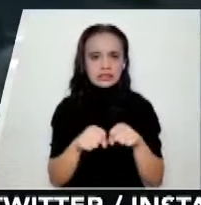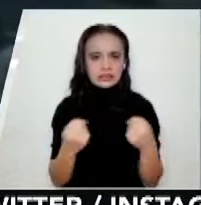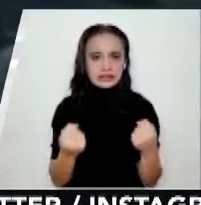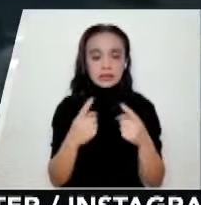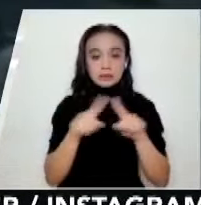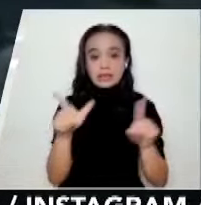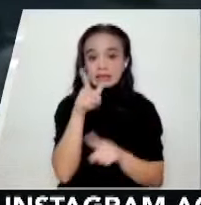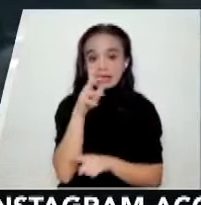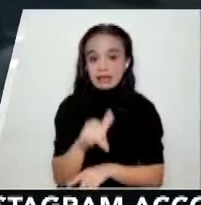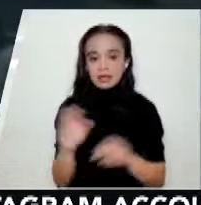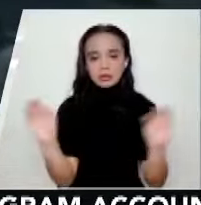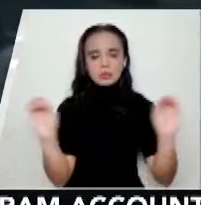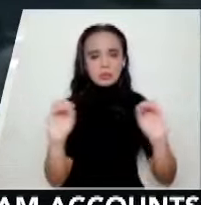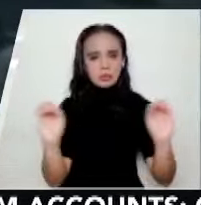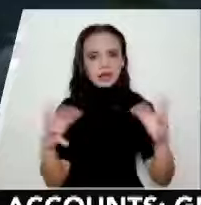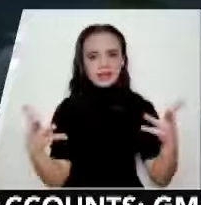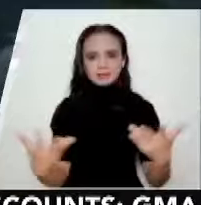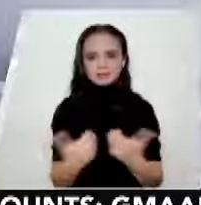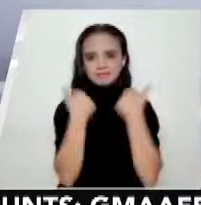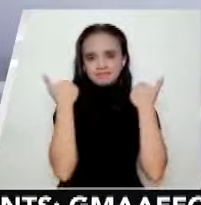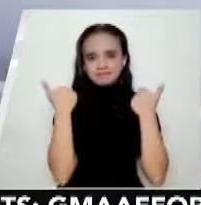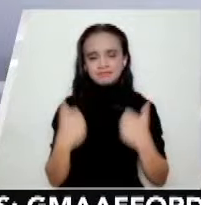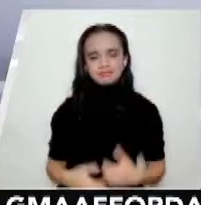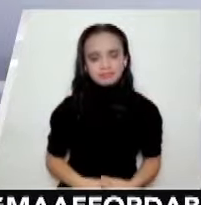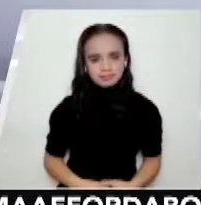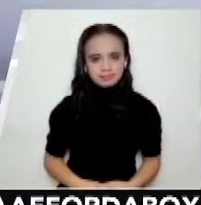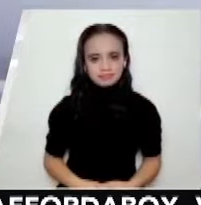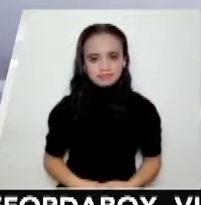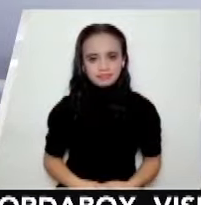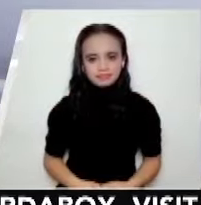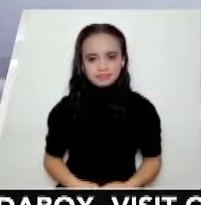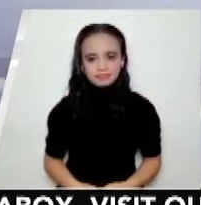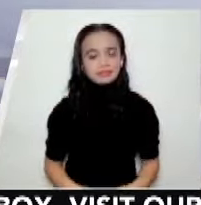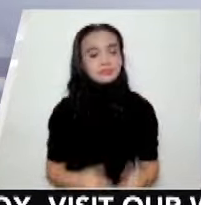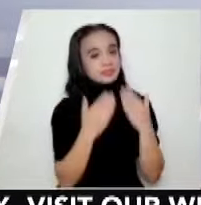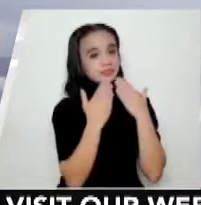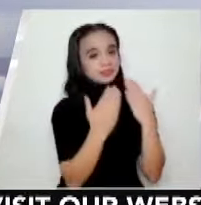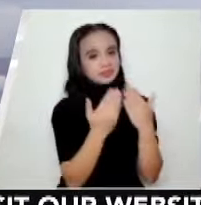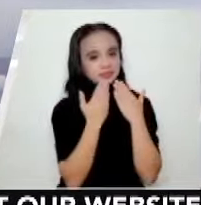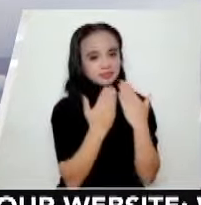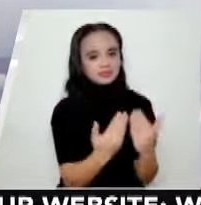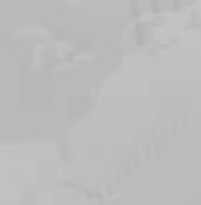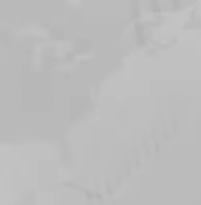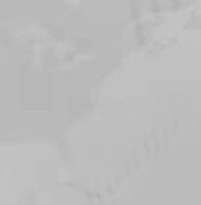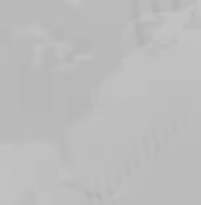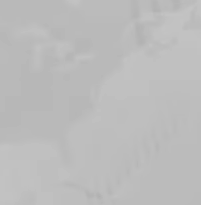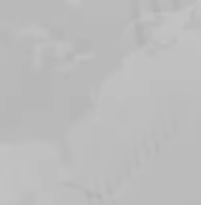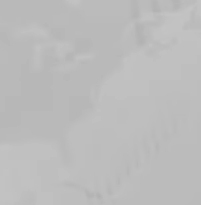naitalang aksidente. Pia? Maraming salamat, Sandra Aguinaldo.